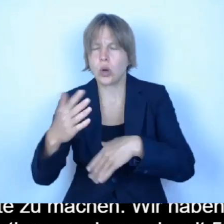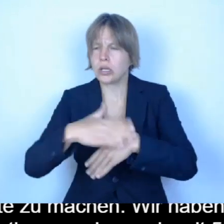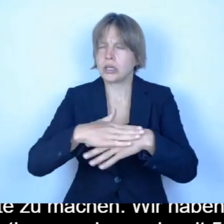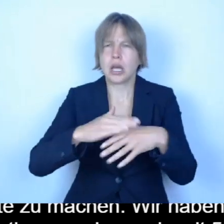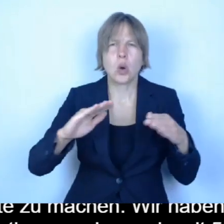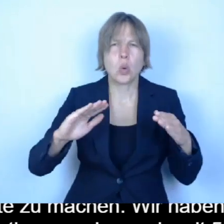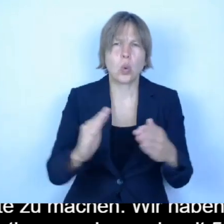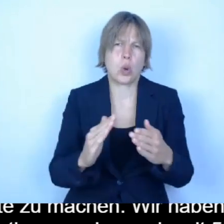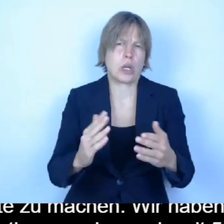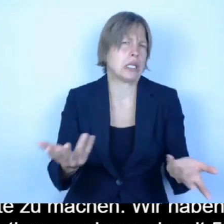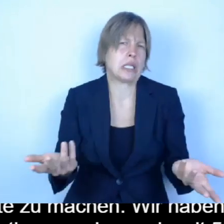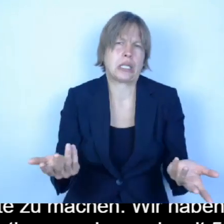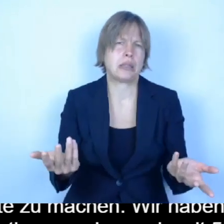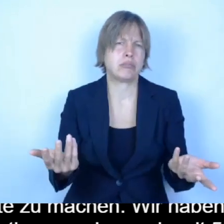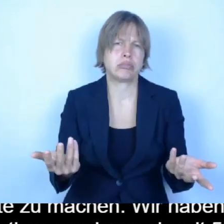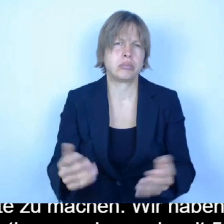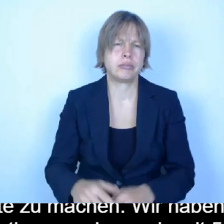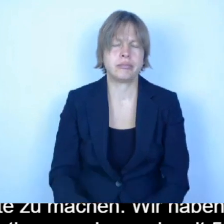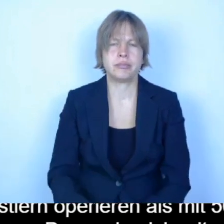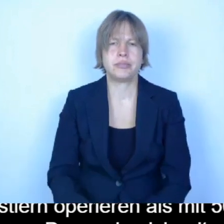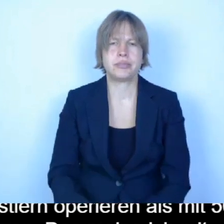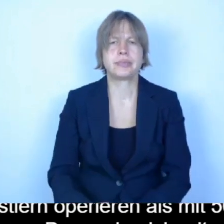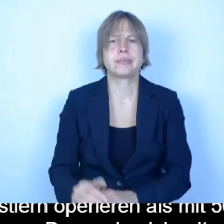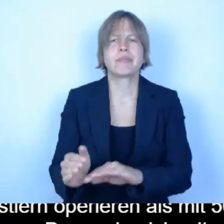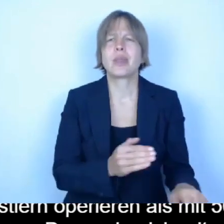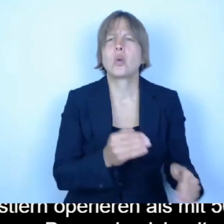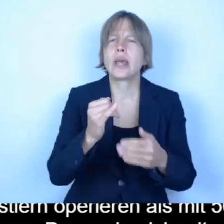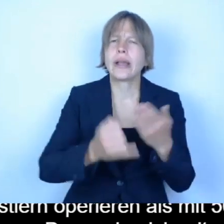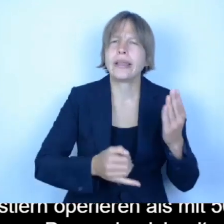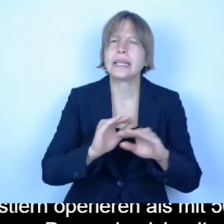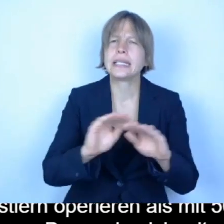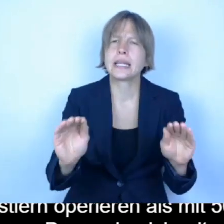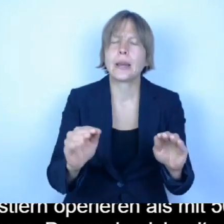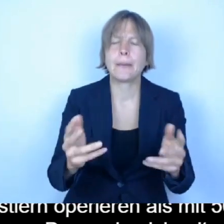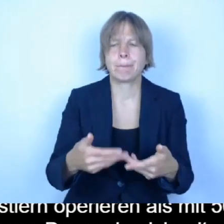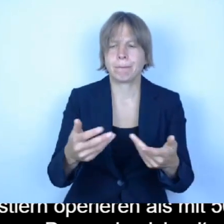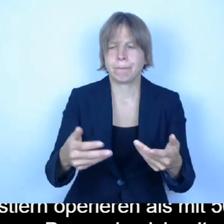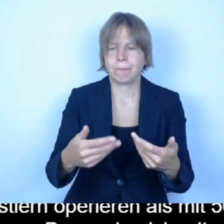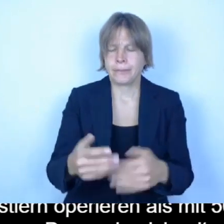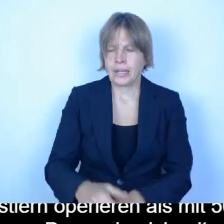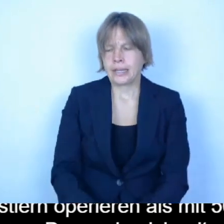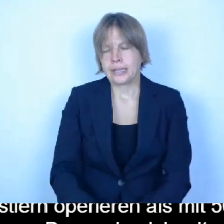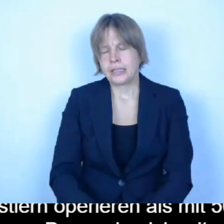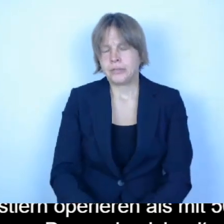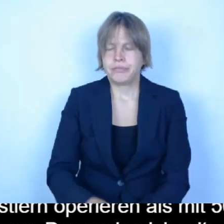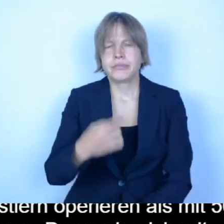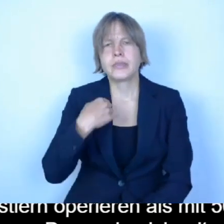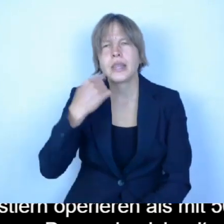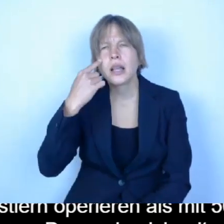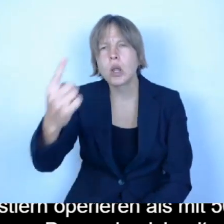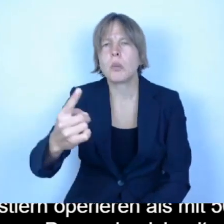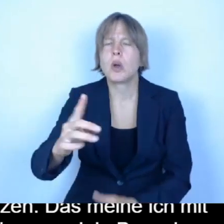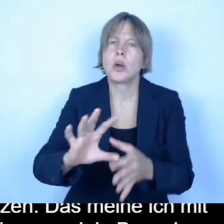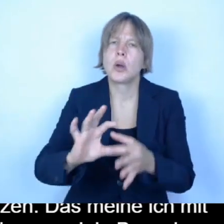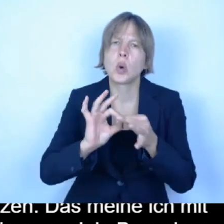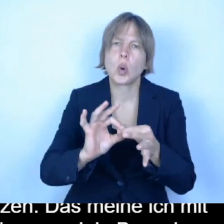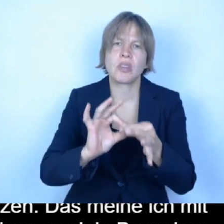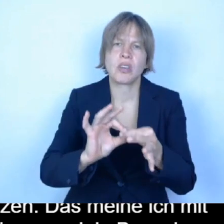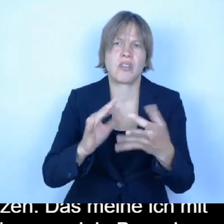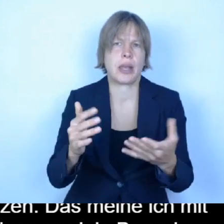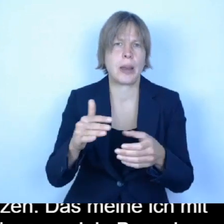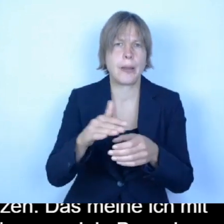Ich glaube, es kommt dann eben auch darauf an, welche Bereiche leichter und welche schwerer sind. Also jetzt sage ich mal so, sowas wie